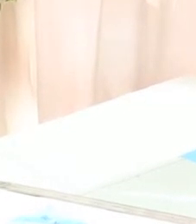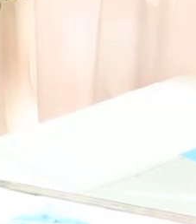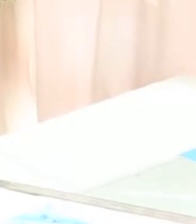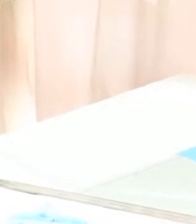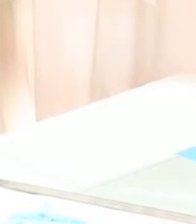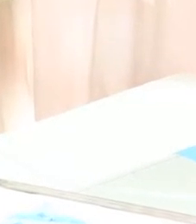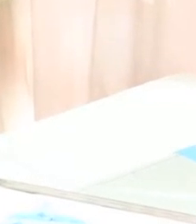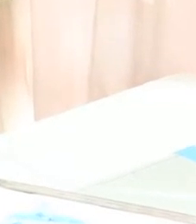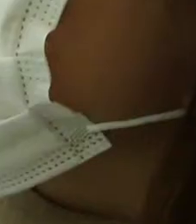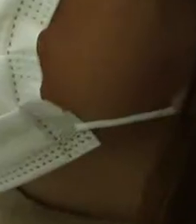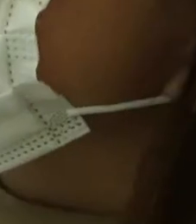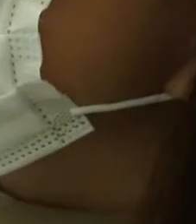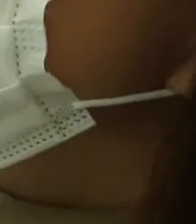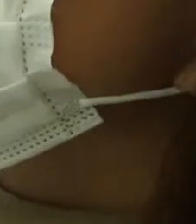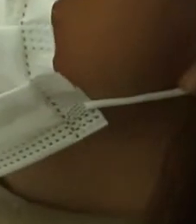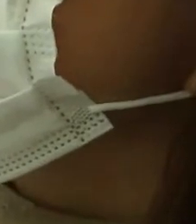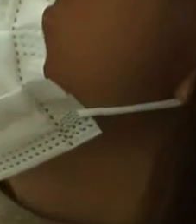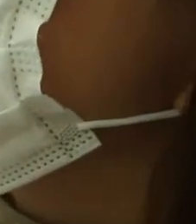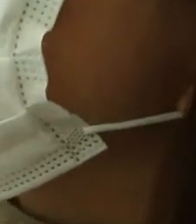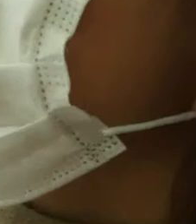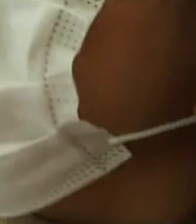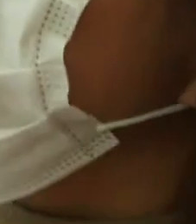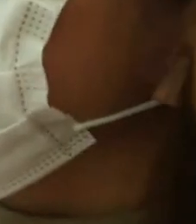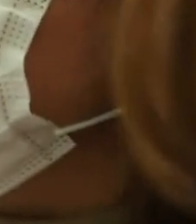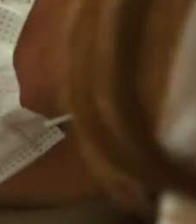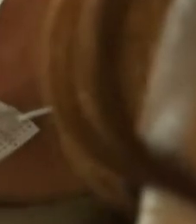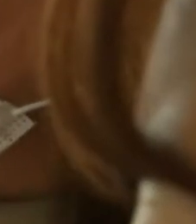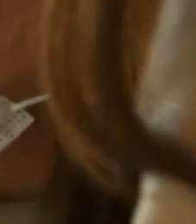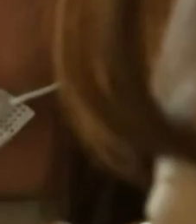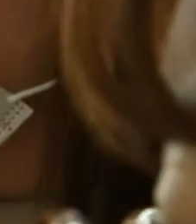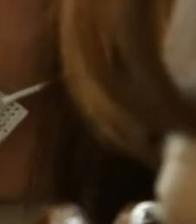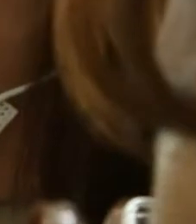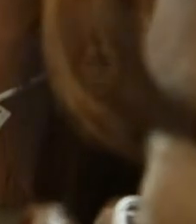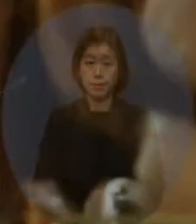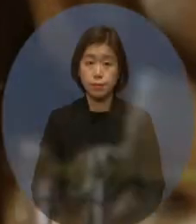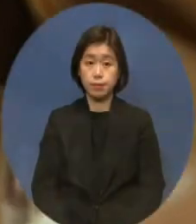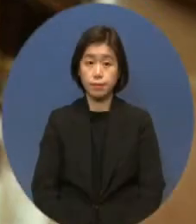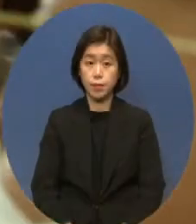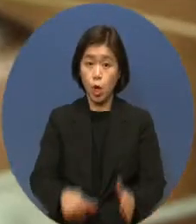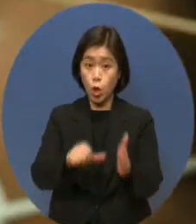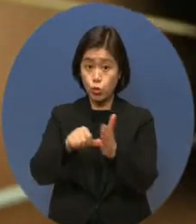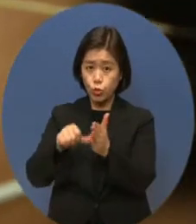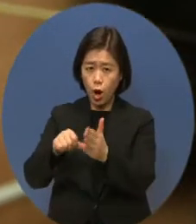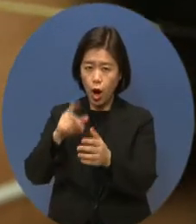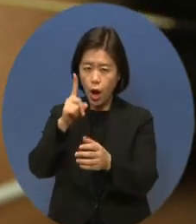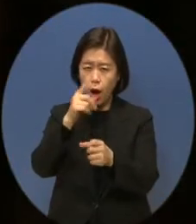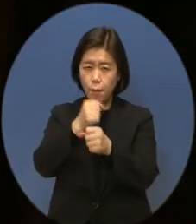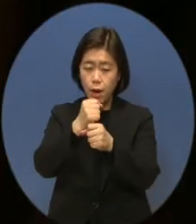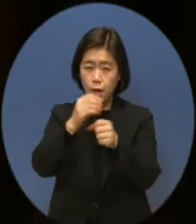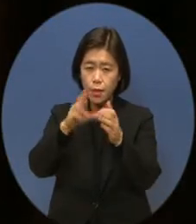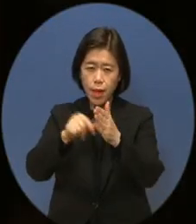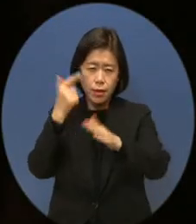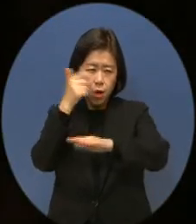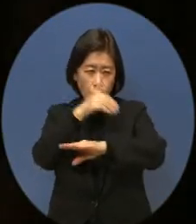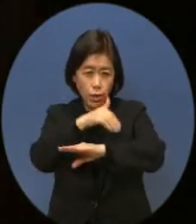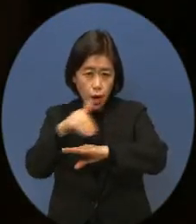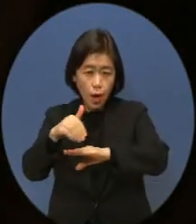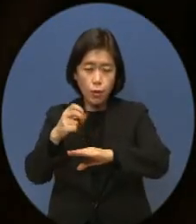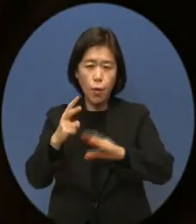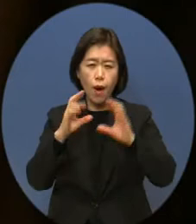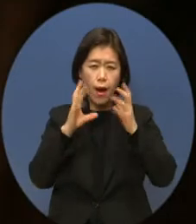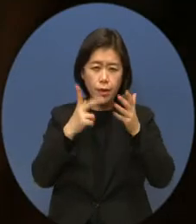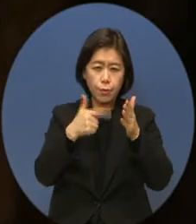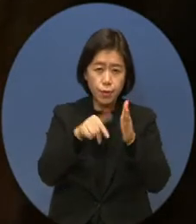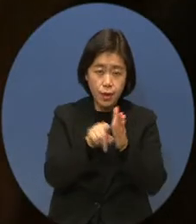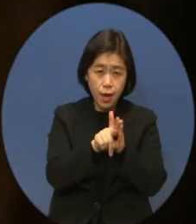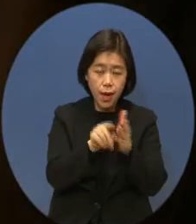다듬어요. 보시고 이걸 한글로 갖고 있는 하이라이트 개념이 아니었기 때문에. 제품 하나를 설계하고 아이들에게 적합한